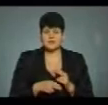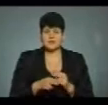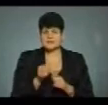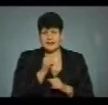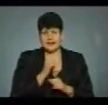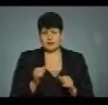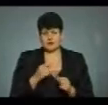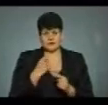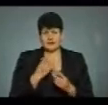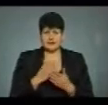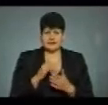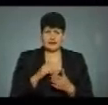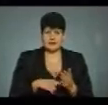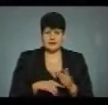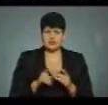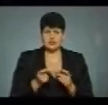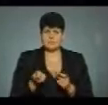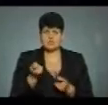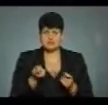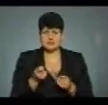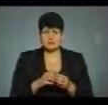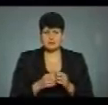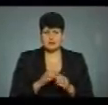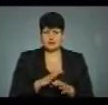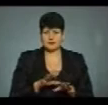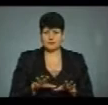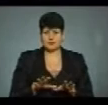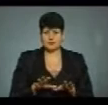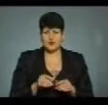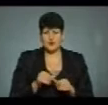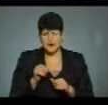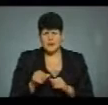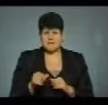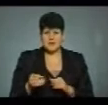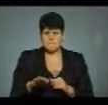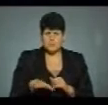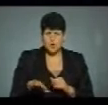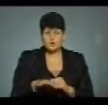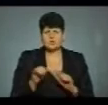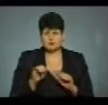неможливо, але є надія, що пшеницями проблем не буде. Ну, деякі площі, можливо, треба буде